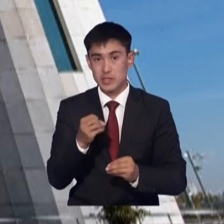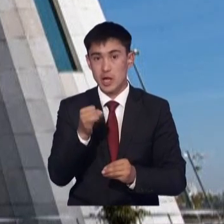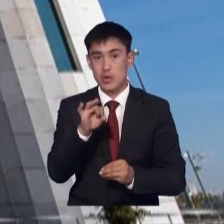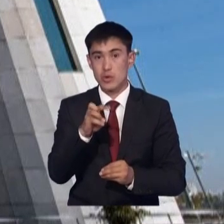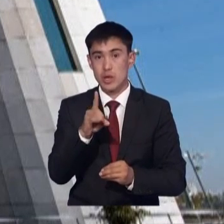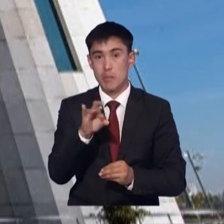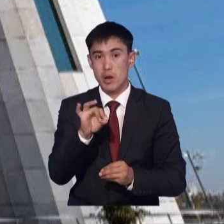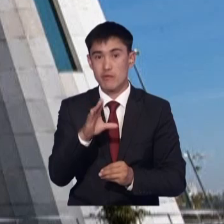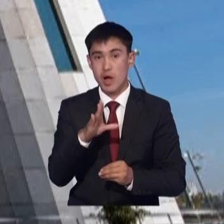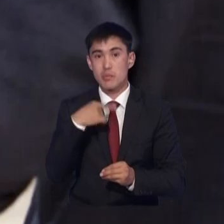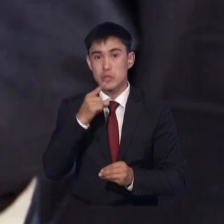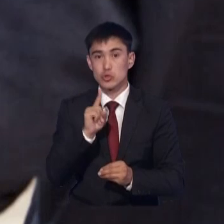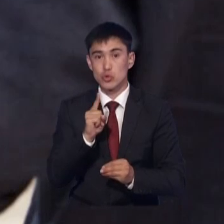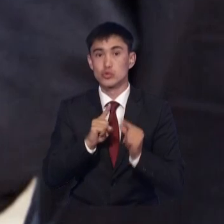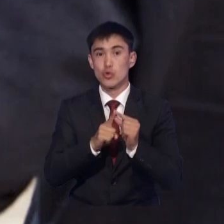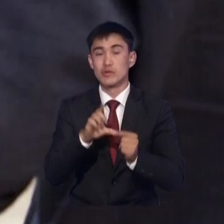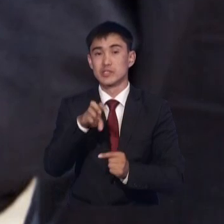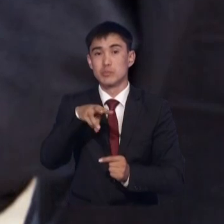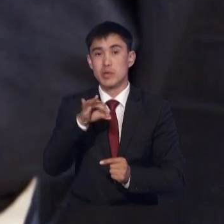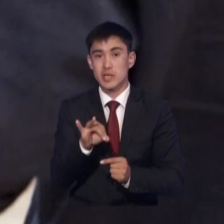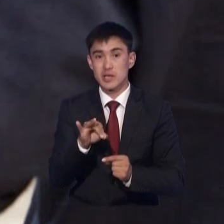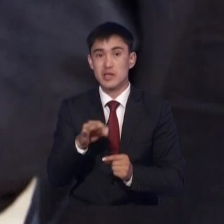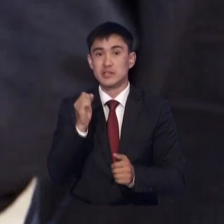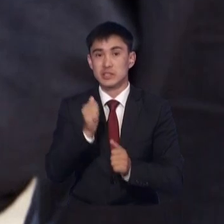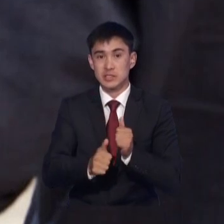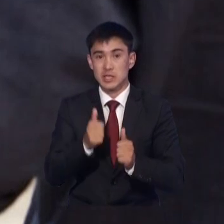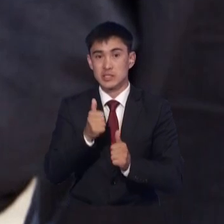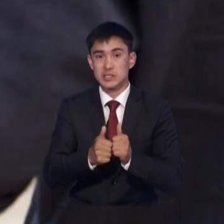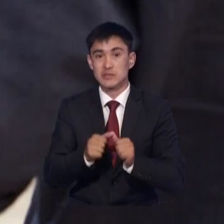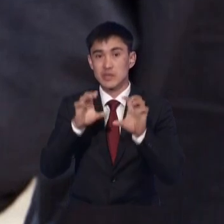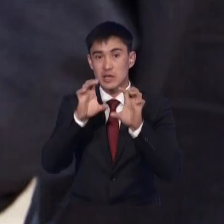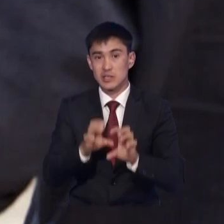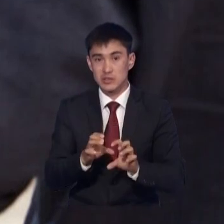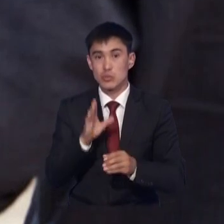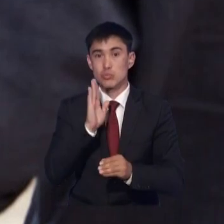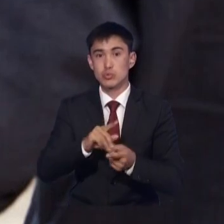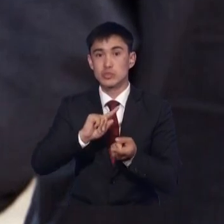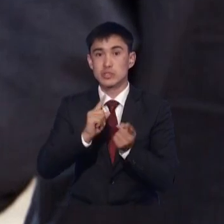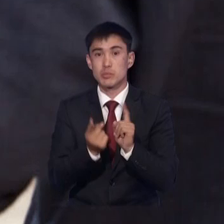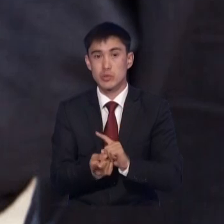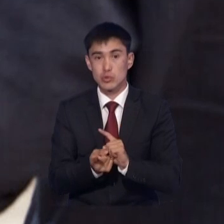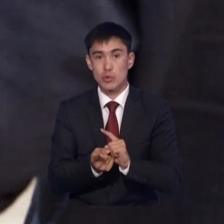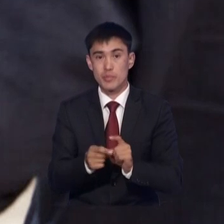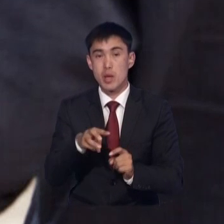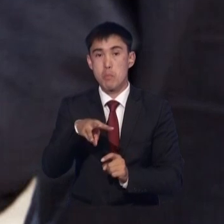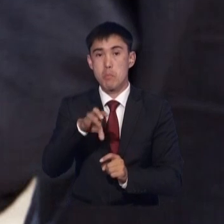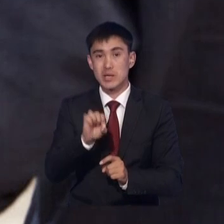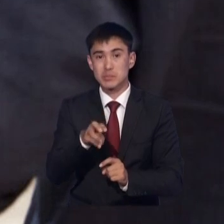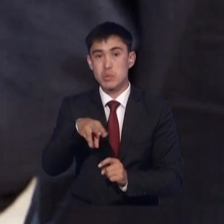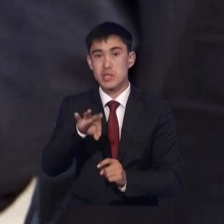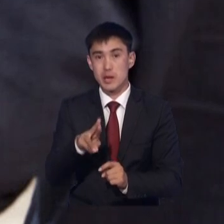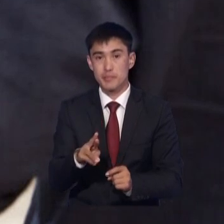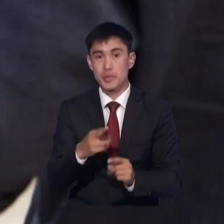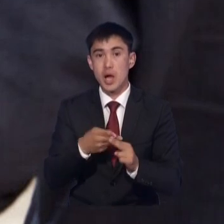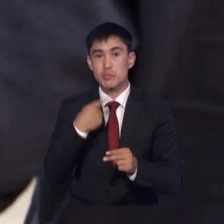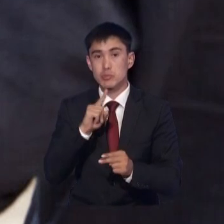Айгуль капарова отметила что слово СМИ встречающееся в действующем законодательстве будет заменено на масс-медиа